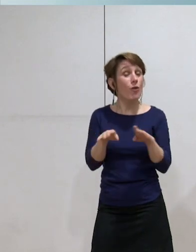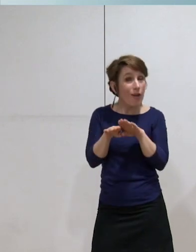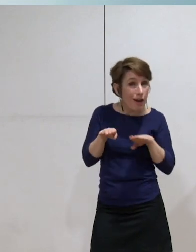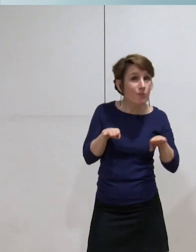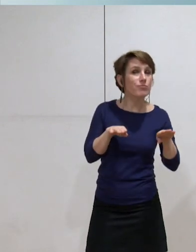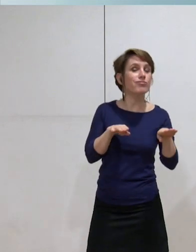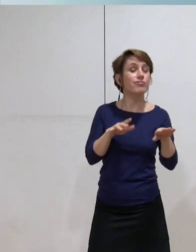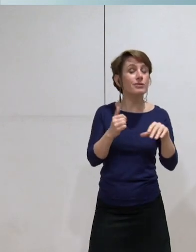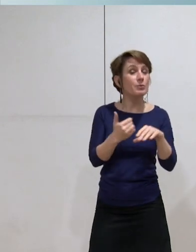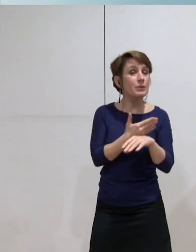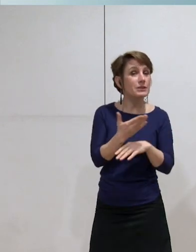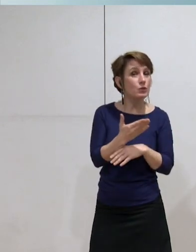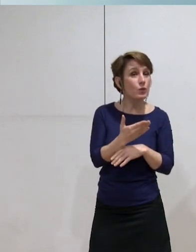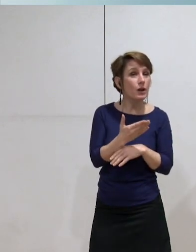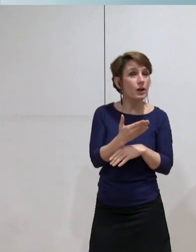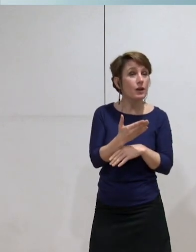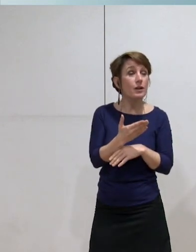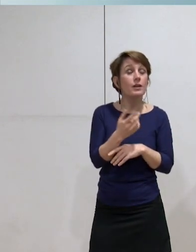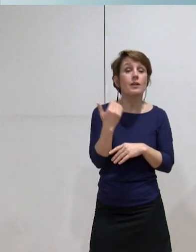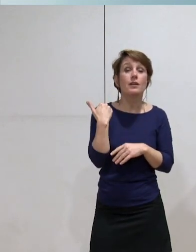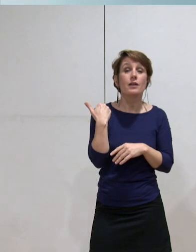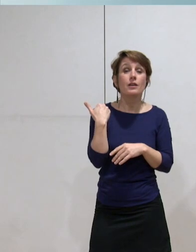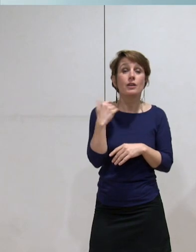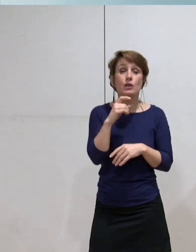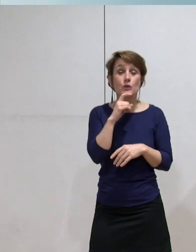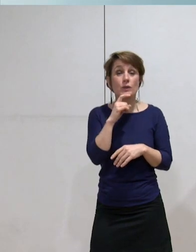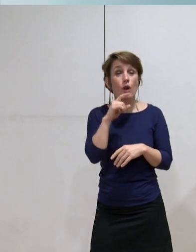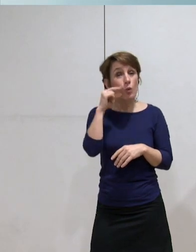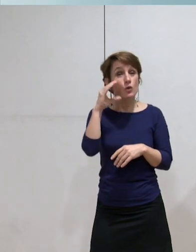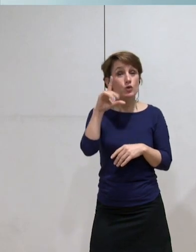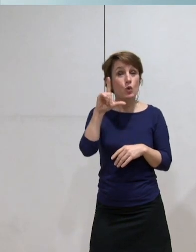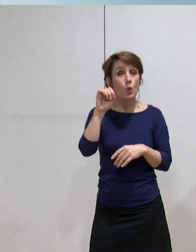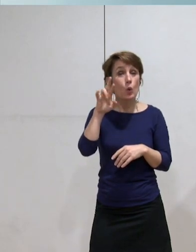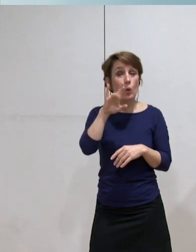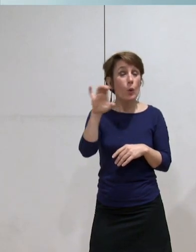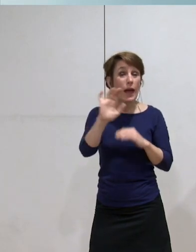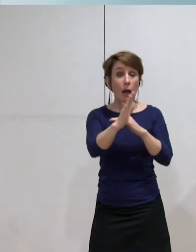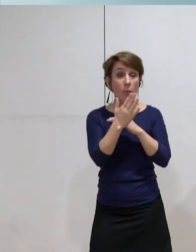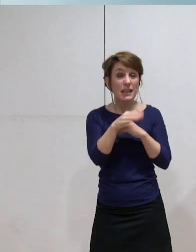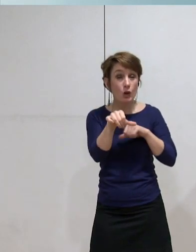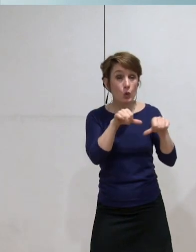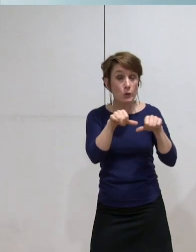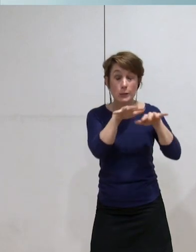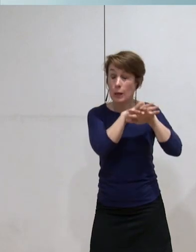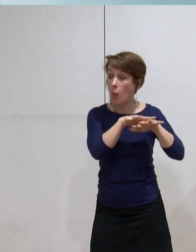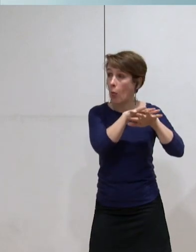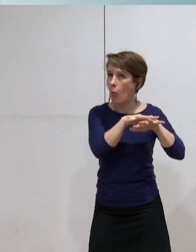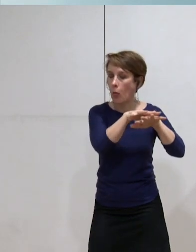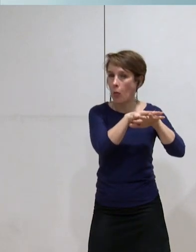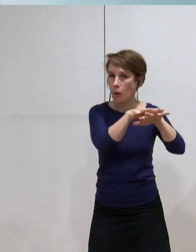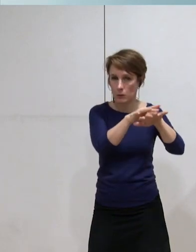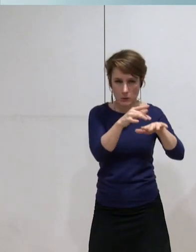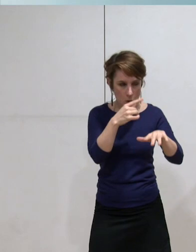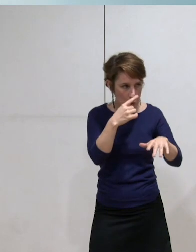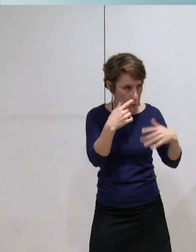temps il a été assez nébuleux sur le fonctionnement du dispositif et bien on voit que décidément tout ça n'est pas